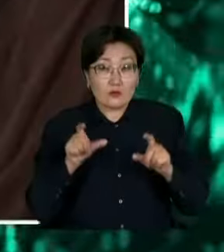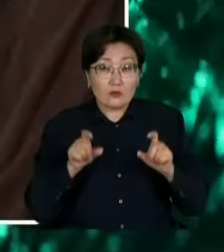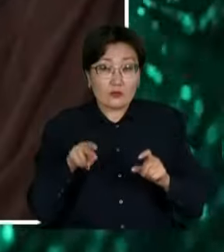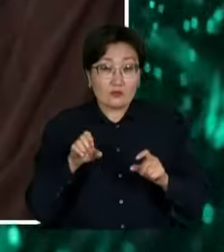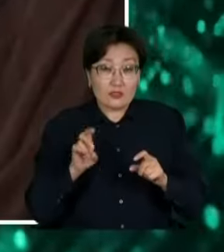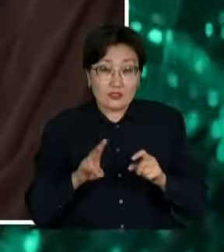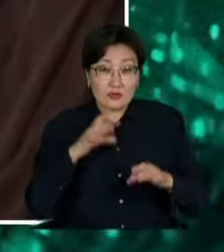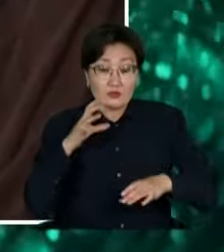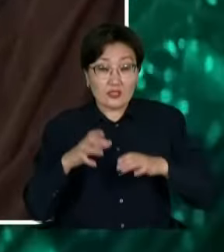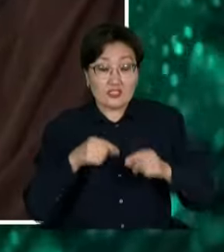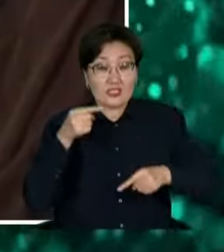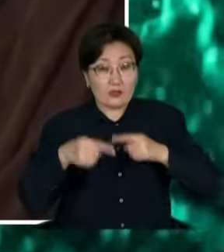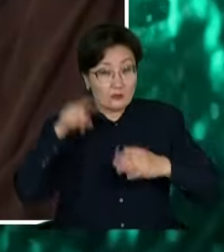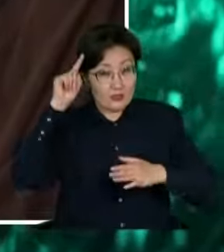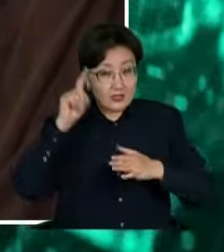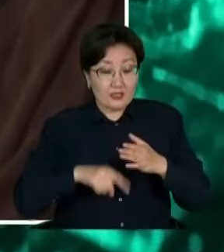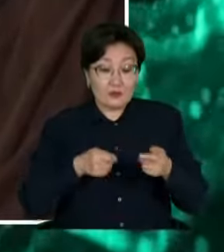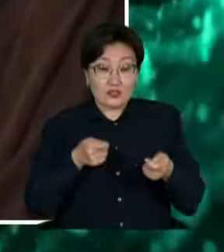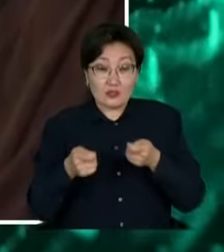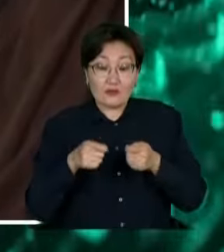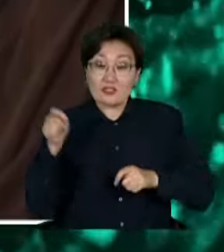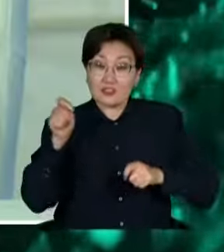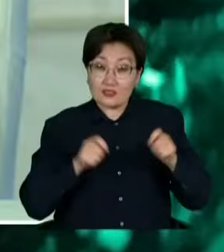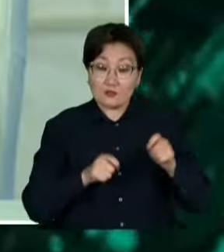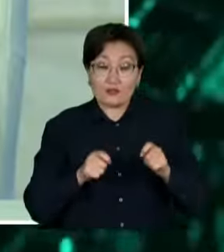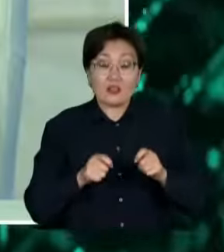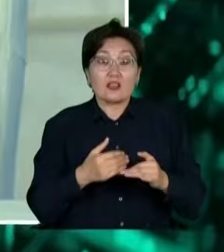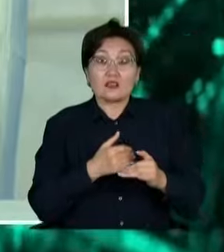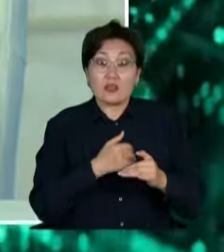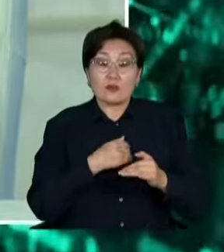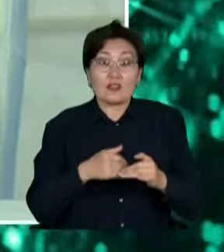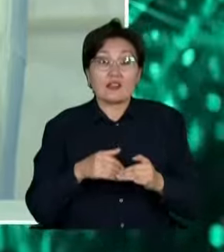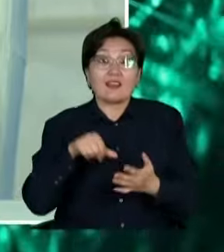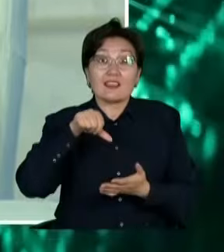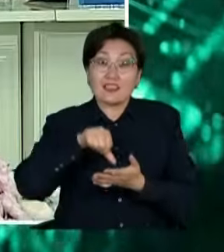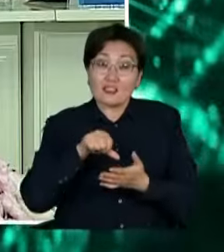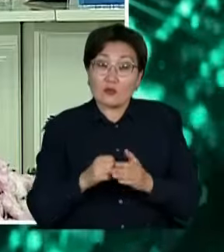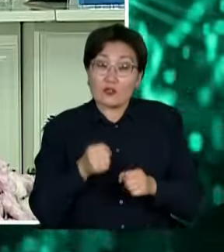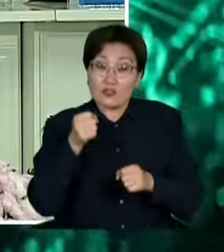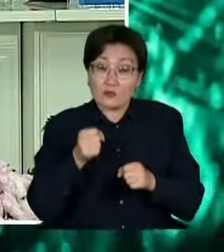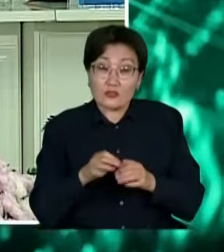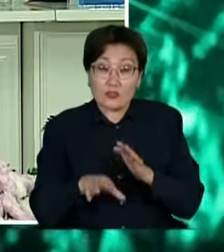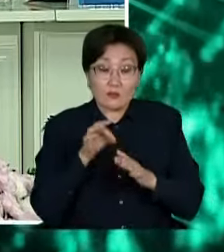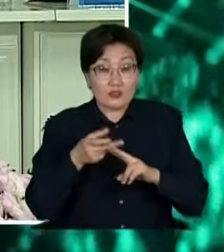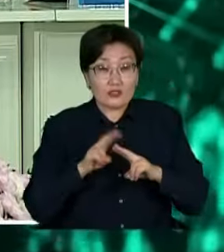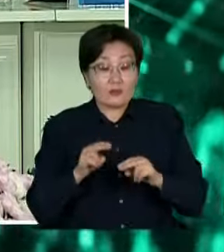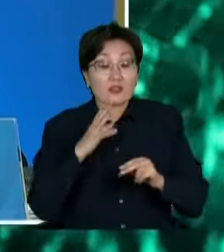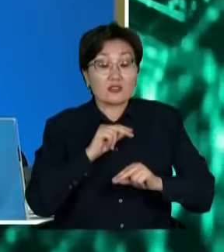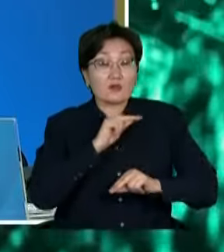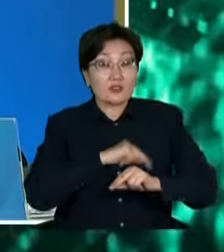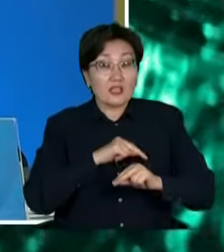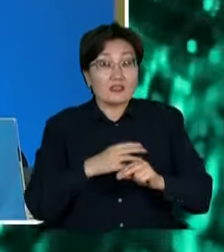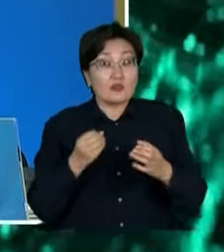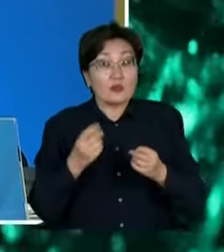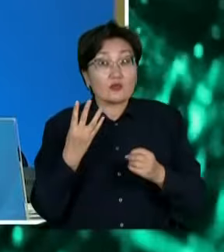Құдайберген әлемдік және дәстүрлі діндер көшбасшылары съезінің ізгі ниет елшісі болып тағайындалды. Бұл мәртебелі лауазымға